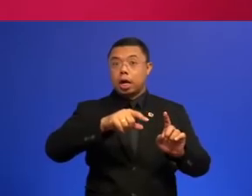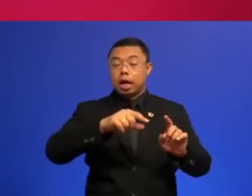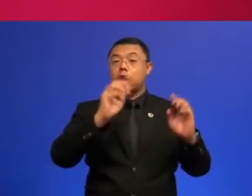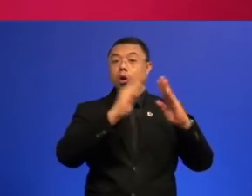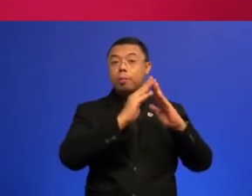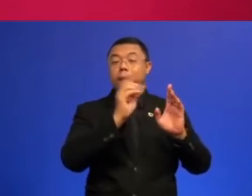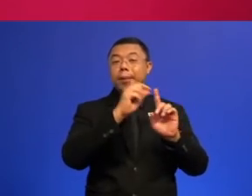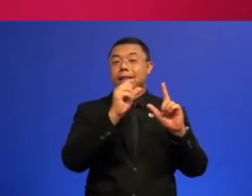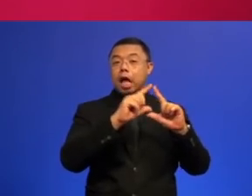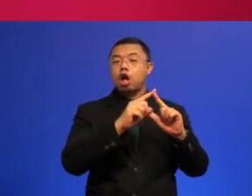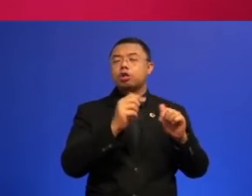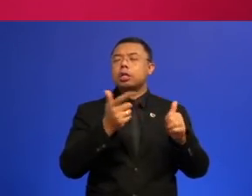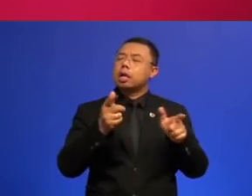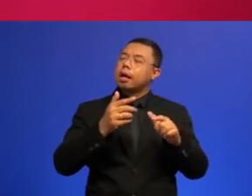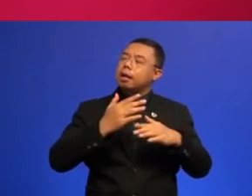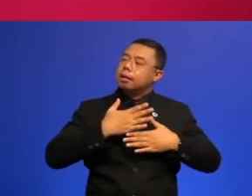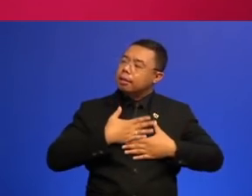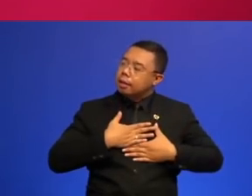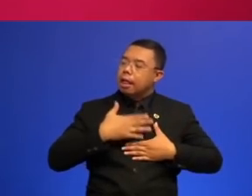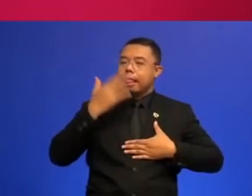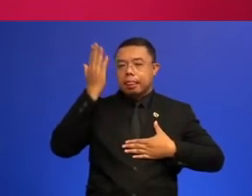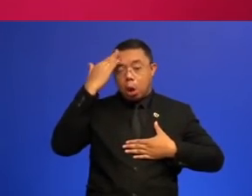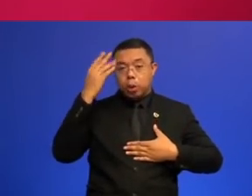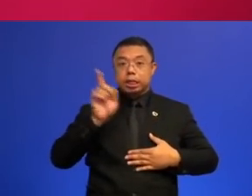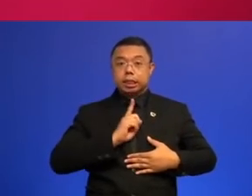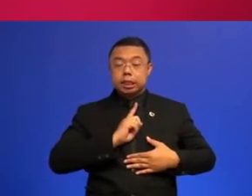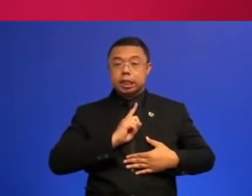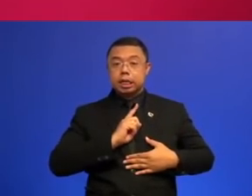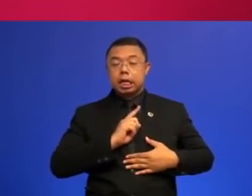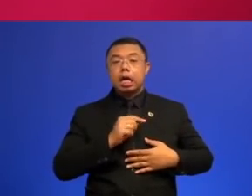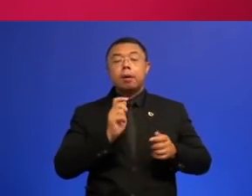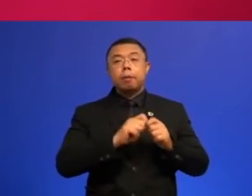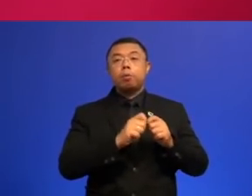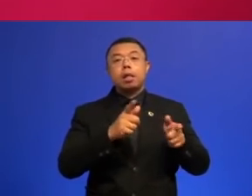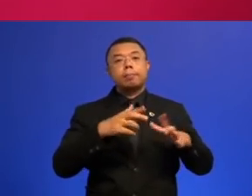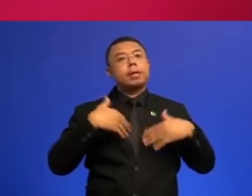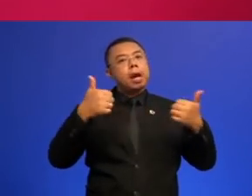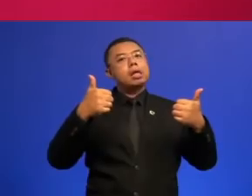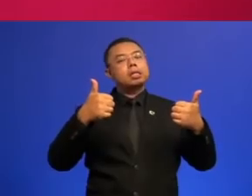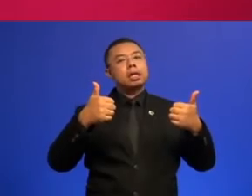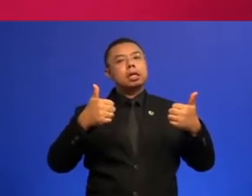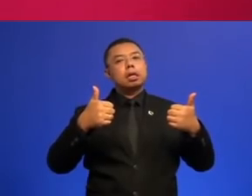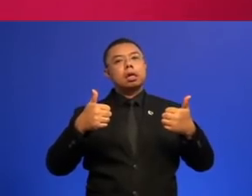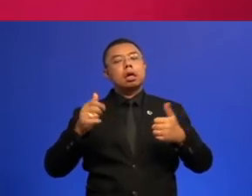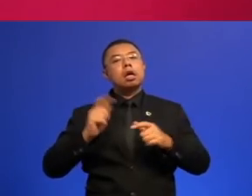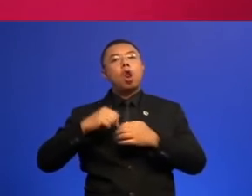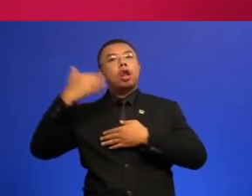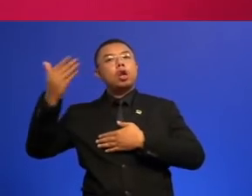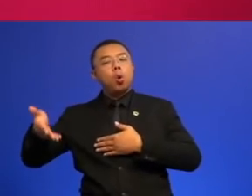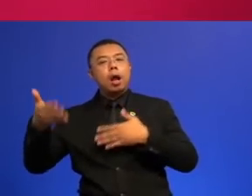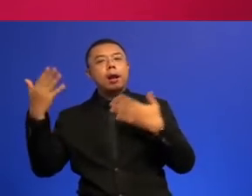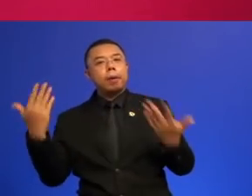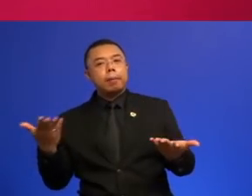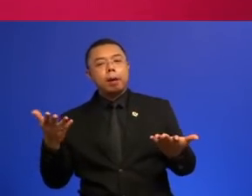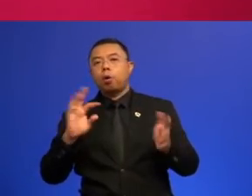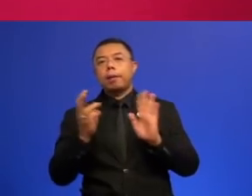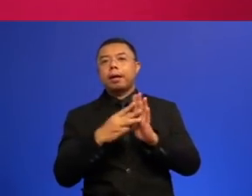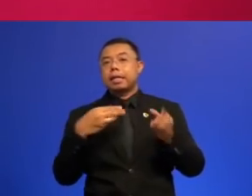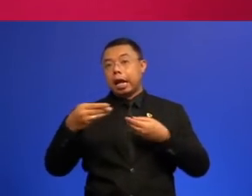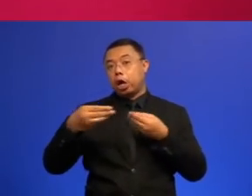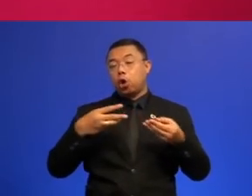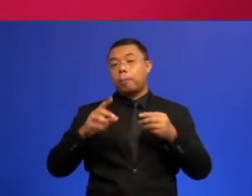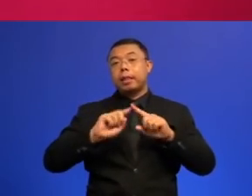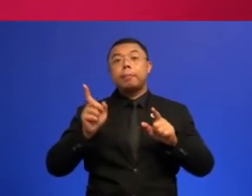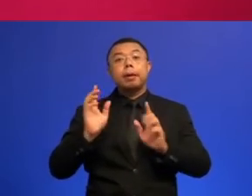piatu itu membuat anak prihatin. Kalau yatim piatunya baik itu lebih membuat anak itu berhasil daripada di luar. Betul. Bukan masalah ekonomi